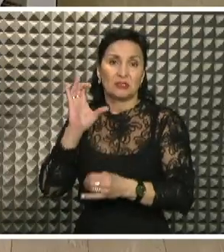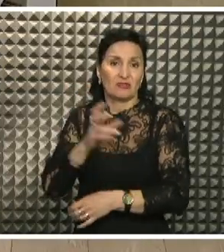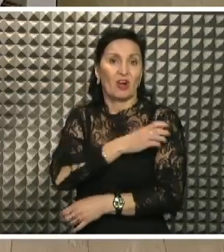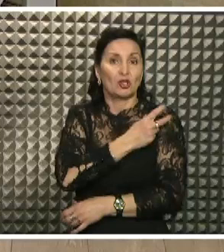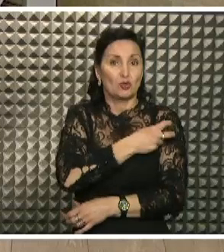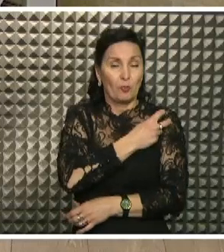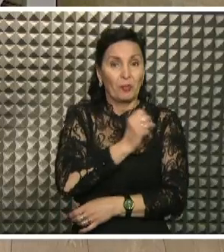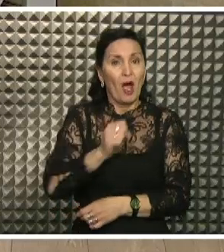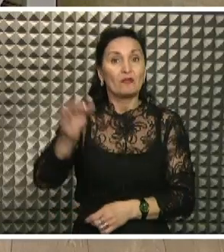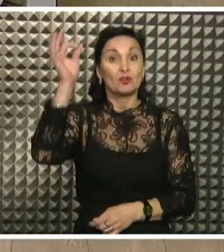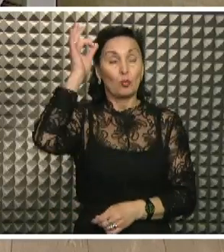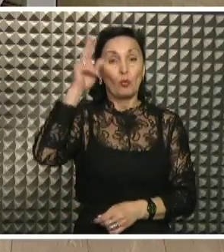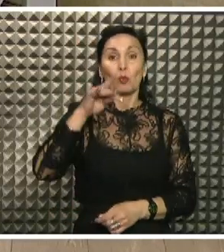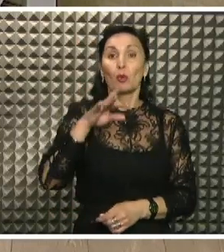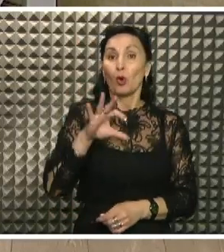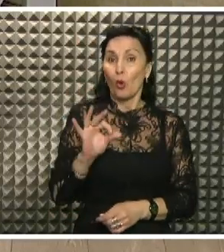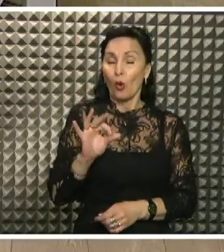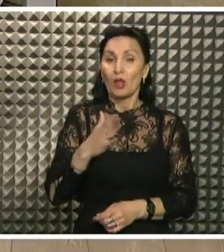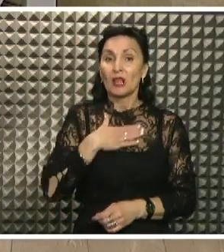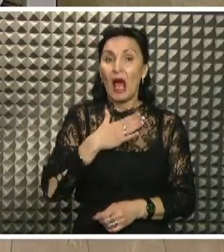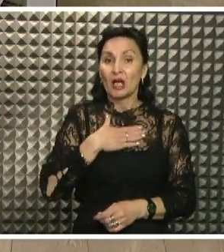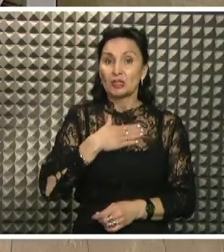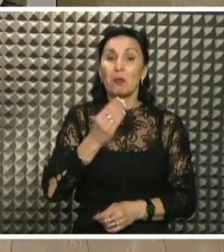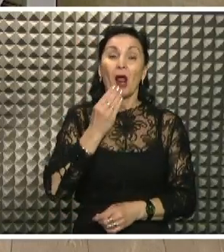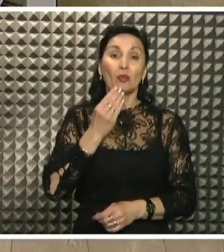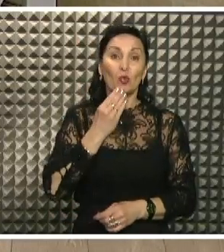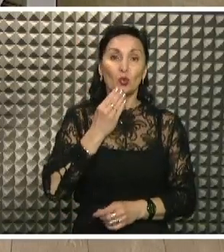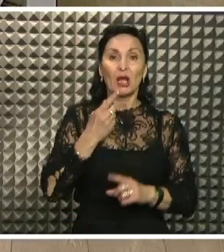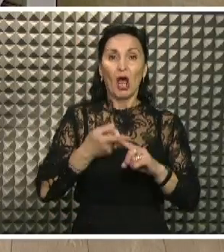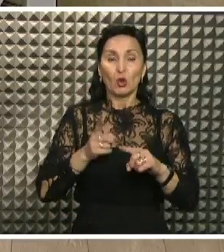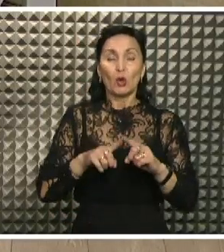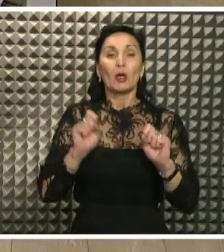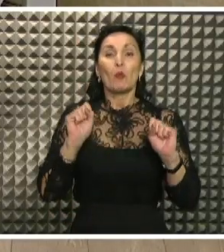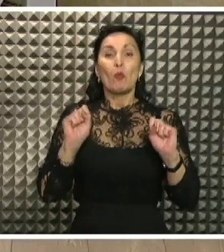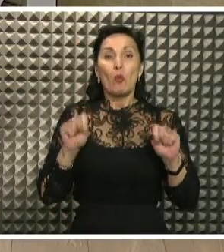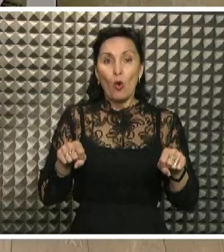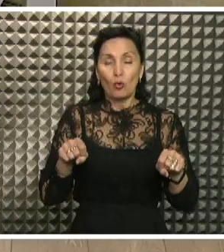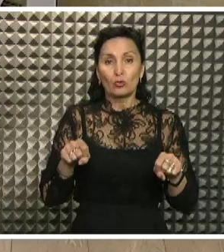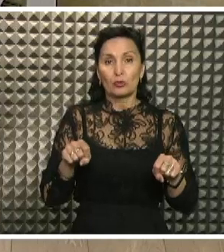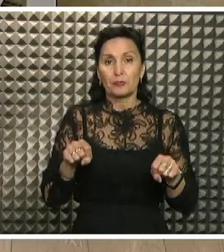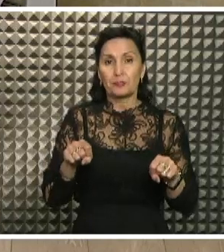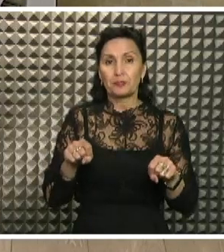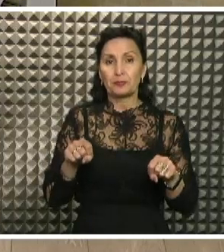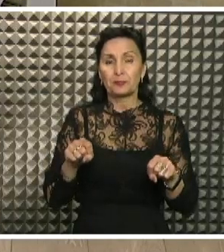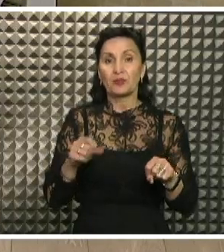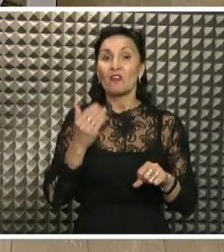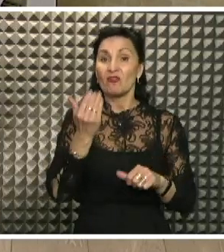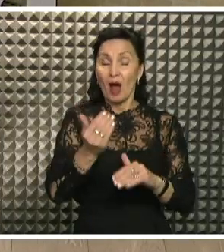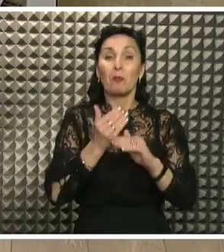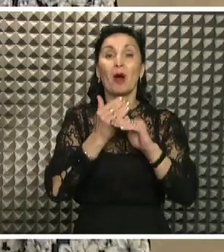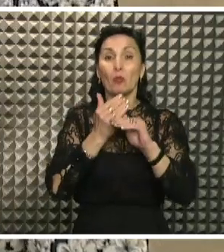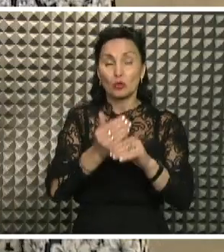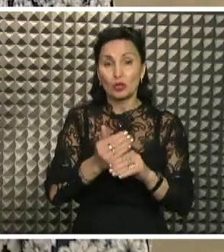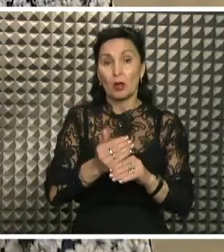вот вспомнить про наши продукты, которые могут могут вам